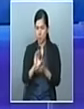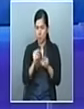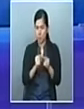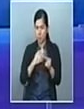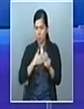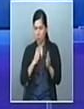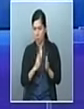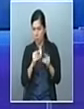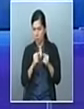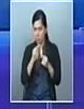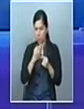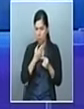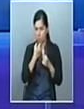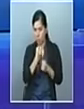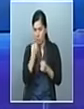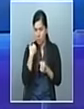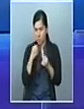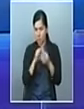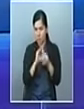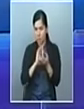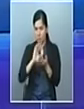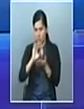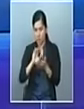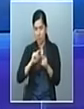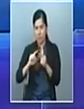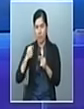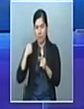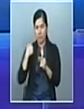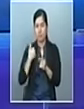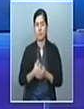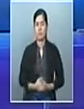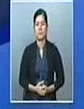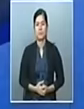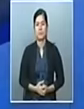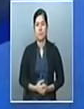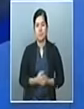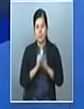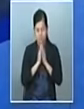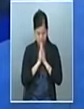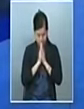ทไหนเนี่ยมีความน่าเชื่อถือนะคะ ใช่ค่ะ วันนี้ขอบคุณมาก ค่ะสวัสดีค่ะ